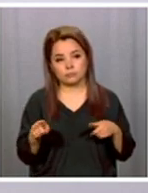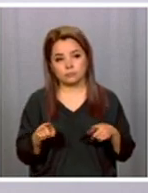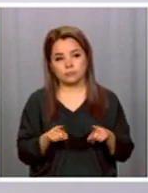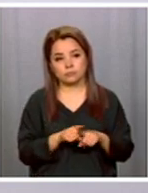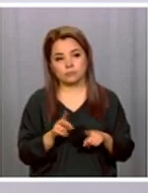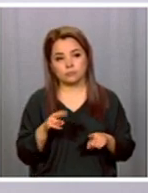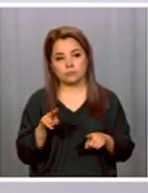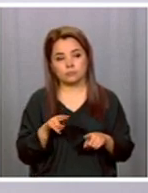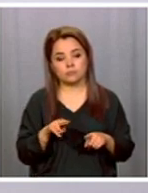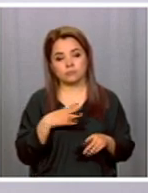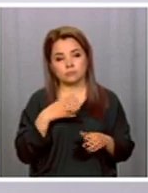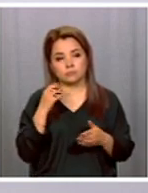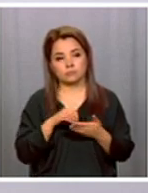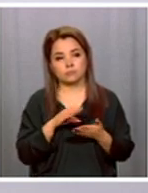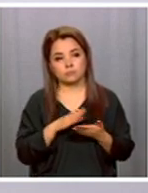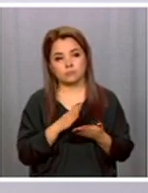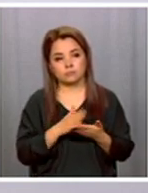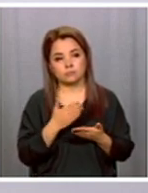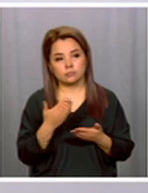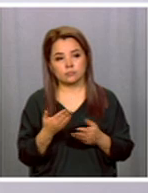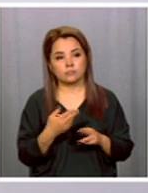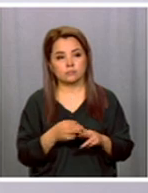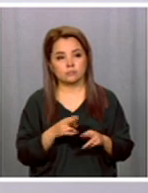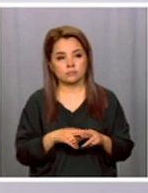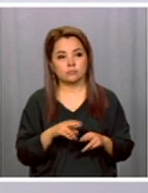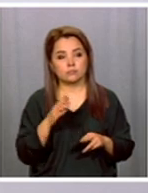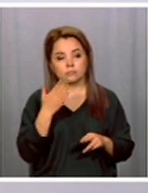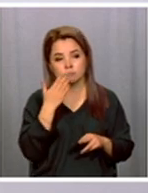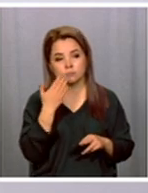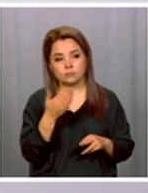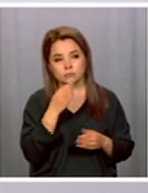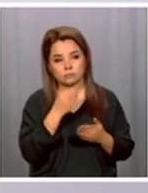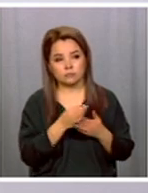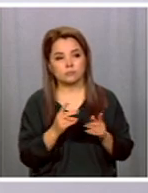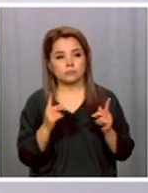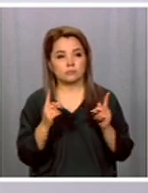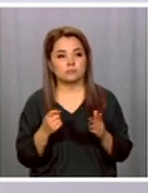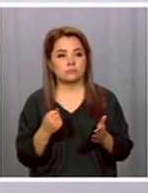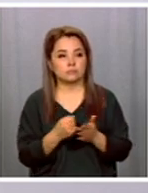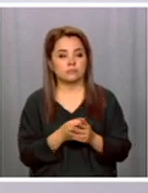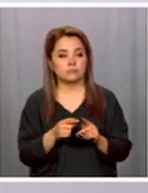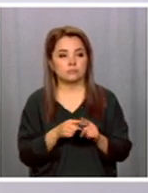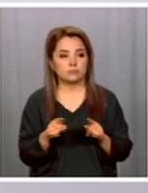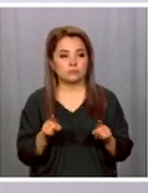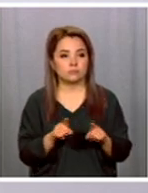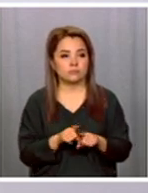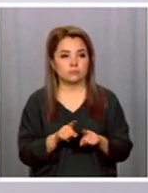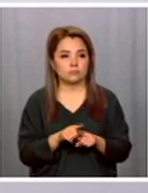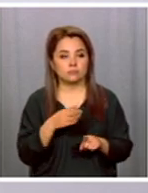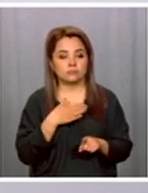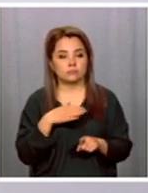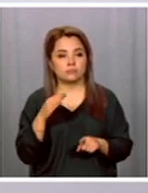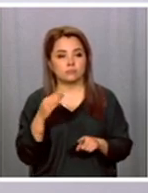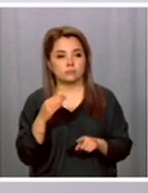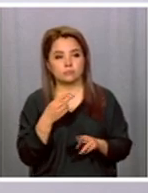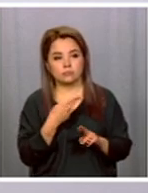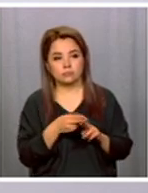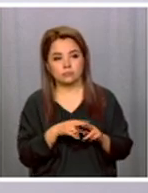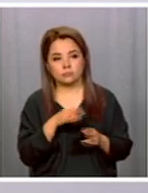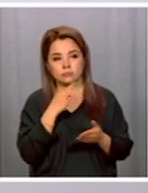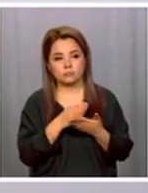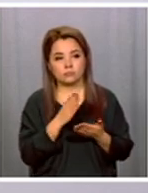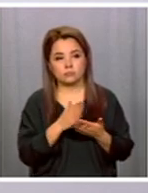деген әріппен белгілеген болатынбыз. Және айнадан кескінге дейін араға шықты біз F деген әріппен